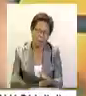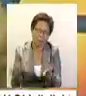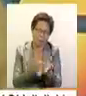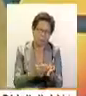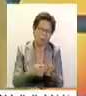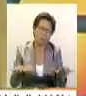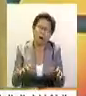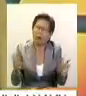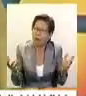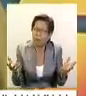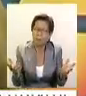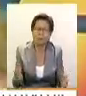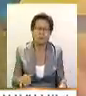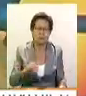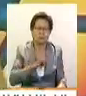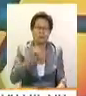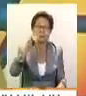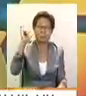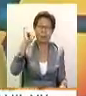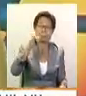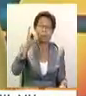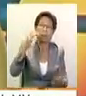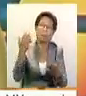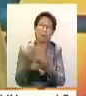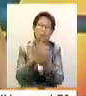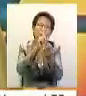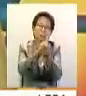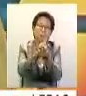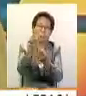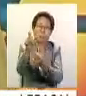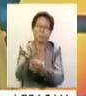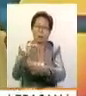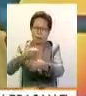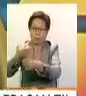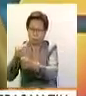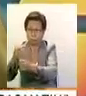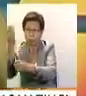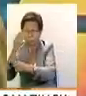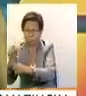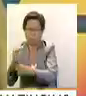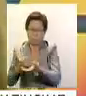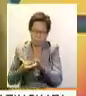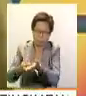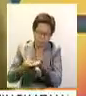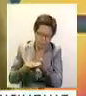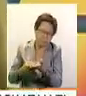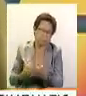nak buat macam mana. So saya semalam baru jumpa salah seorang producer untuk bincang filem yang